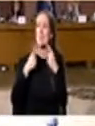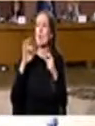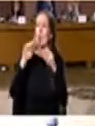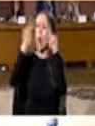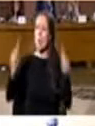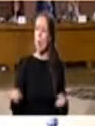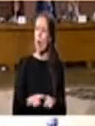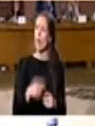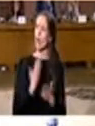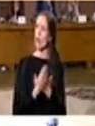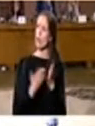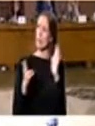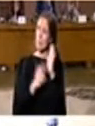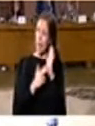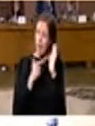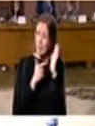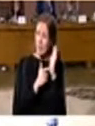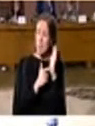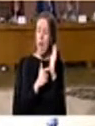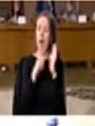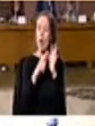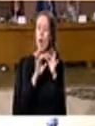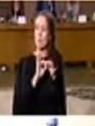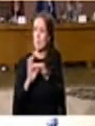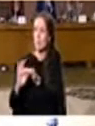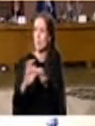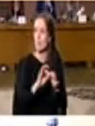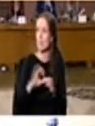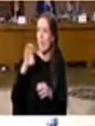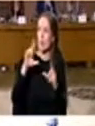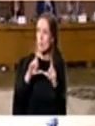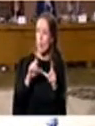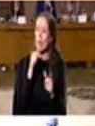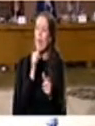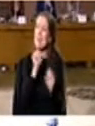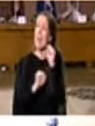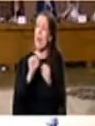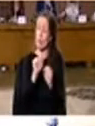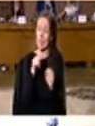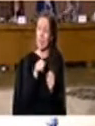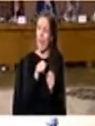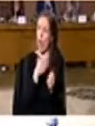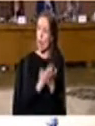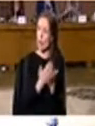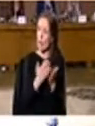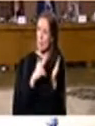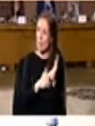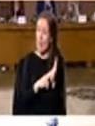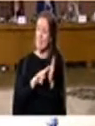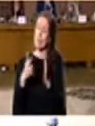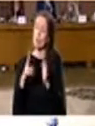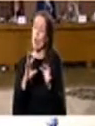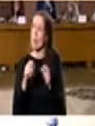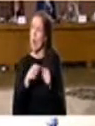osnovnim pravima koja usko povezuje Evropsku uniju i zaštitu osnovnih prava sa jednom drugom organizacijom, sa